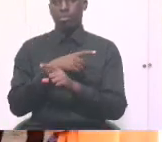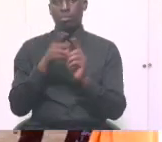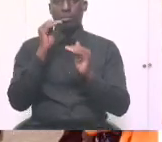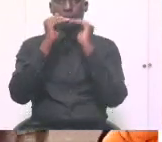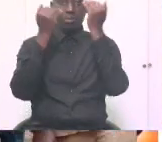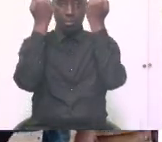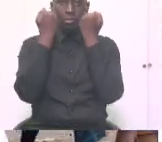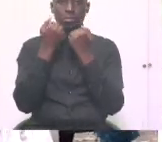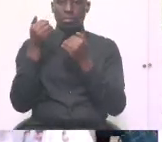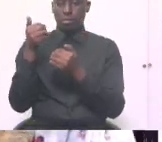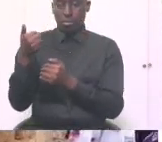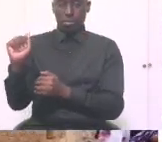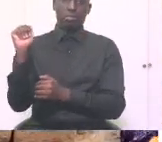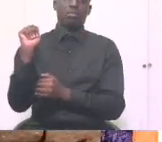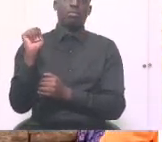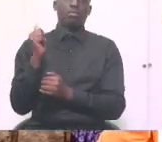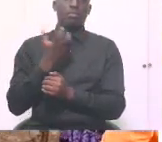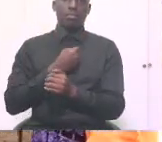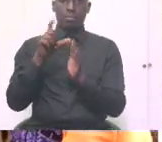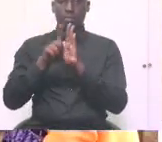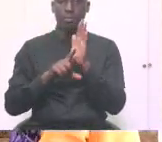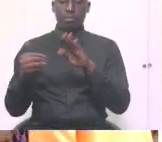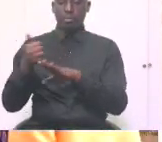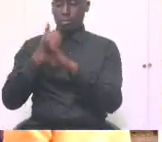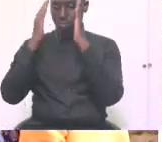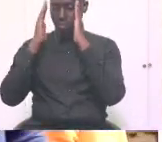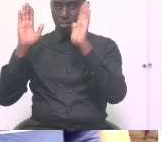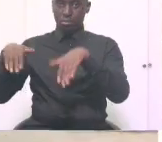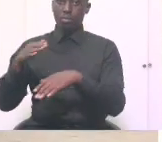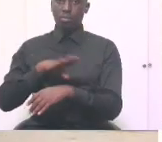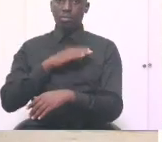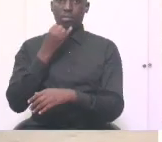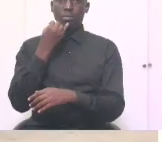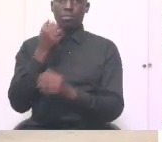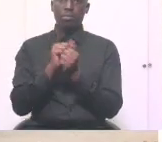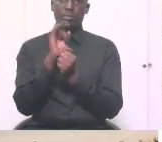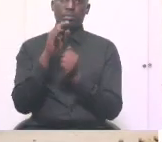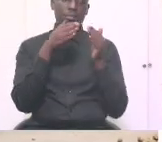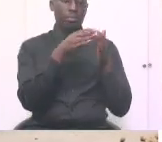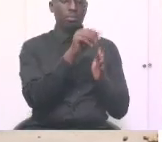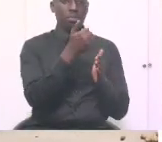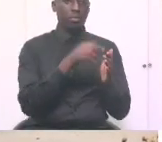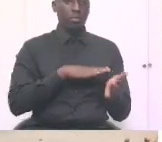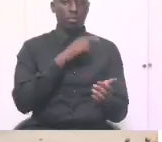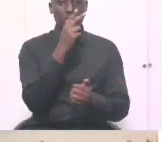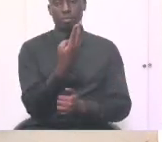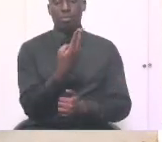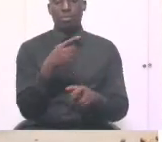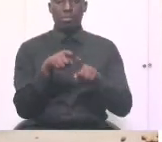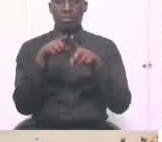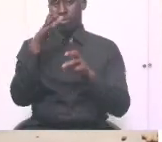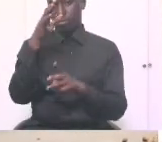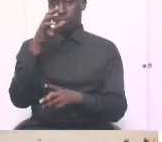inzego z'ubutabera zigenga bityo ko bafite amategeko bashingiyeho barekura uyu mwana w'imyaka 13 wasambanyije undi w'imyaka ibiri nk'uko